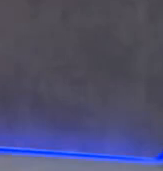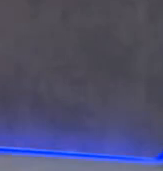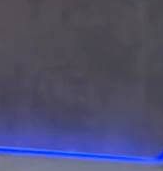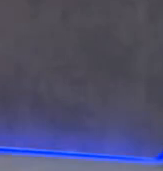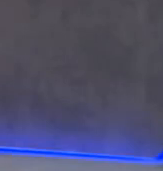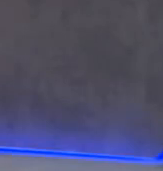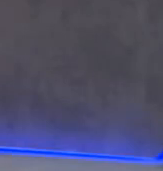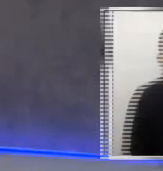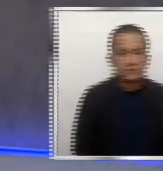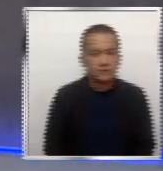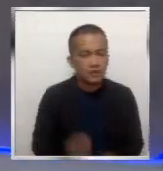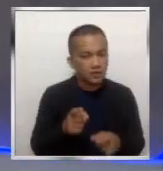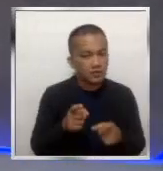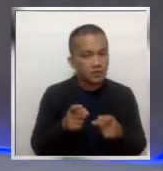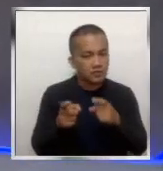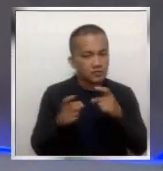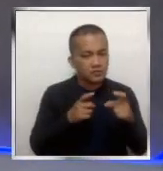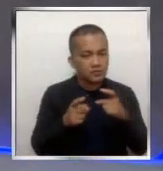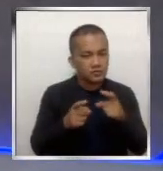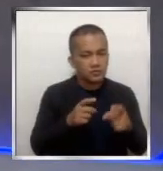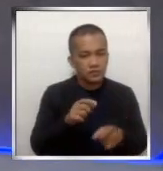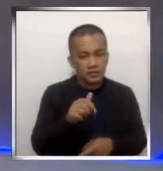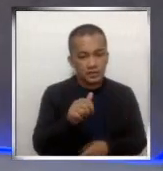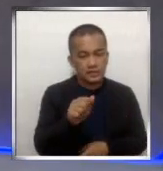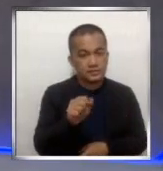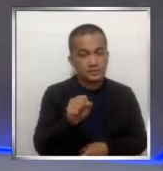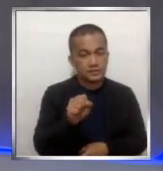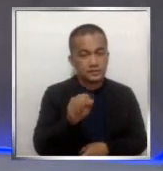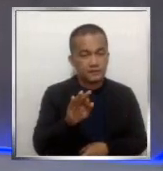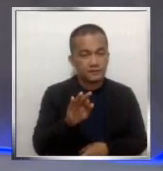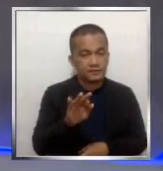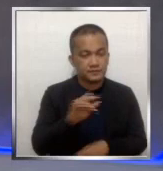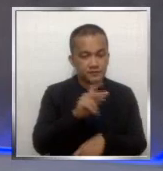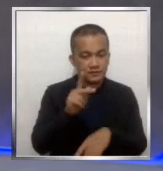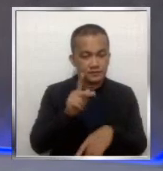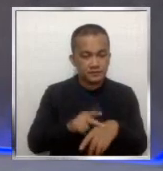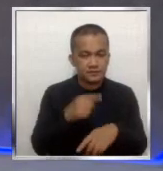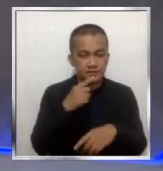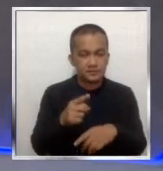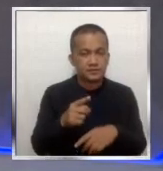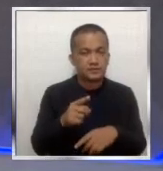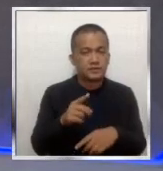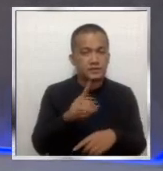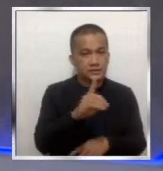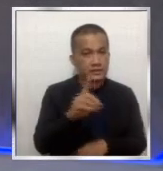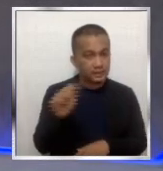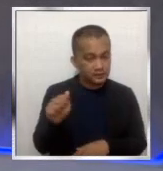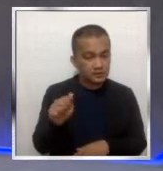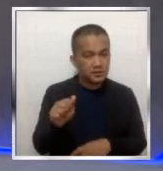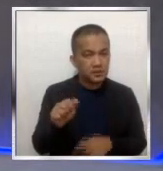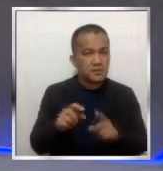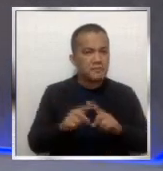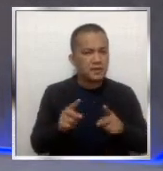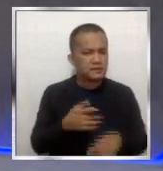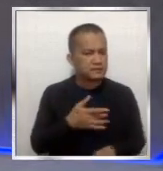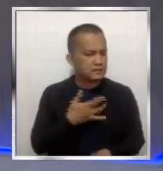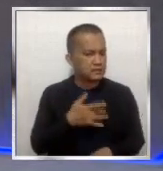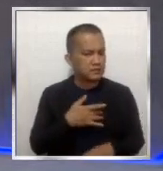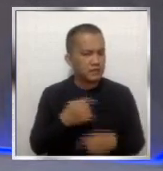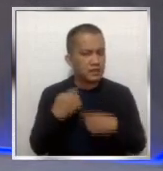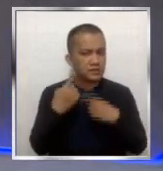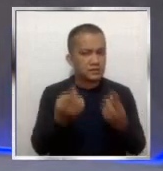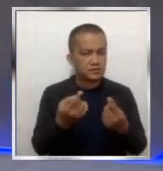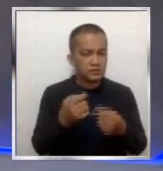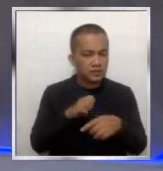Kontrolado na raw ang African swine fever sa bansa, ayon po yan sa Department of Agriculture. Pero ramdam pa rin hanggang ngayon ang epekto niyan